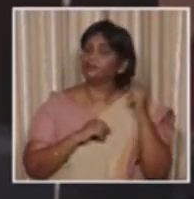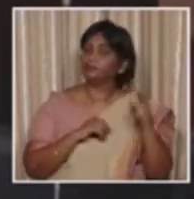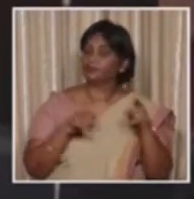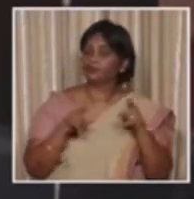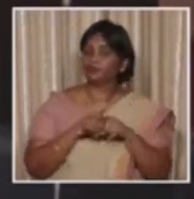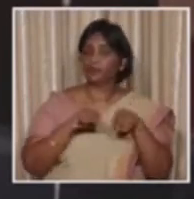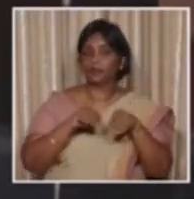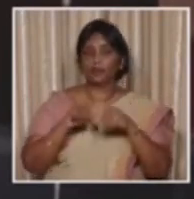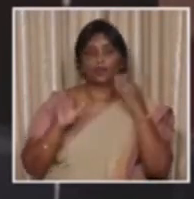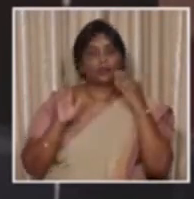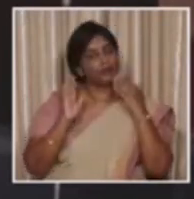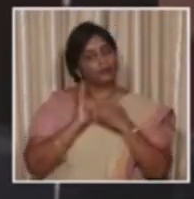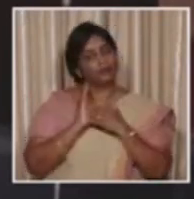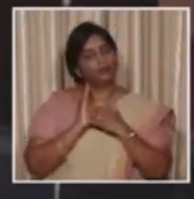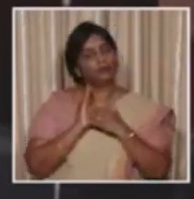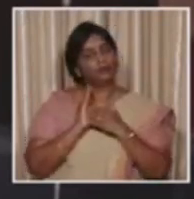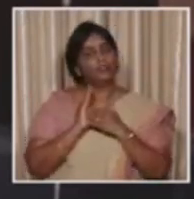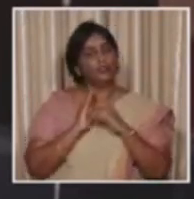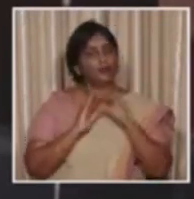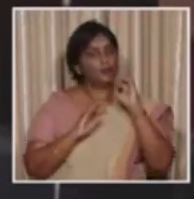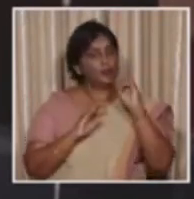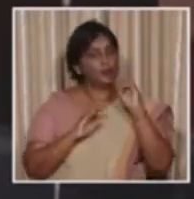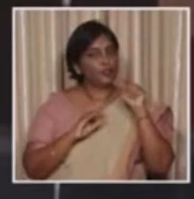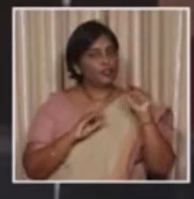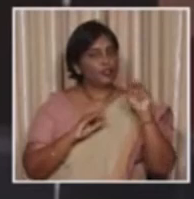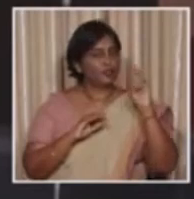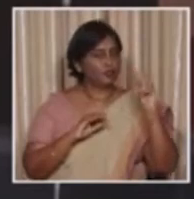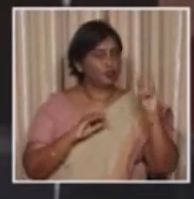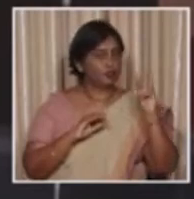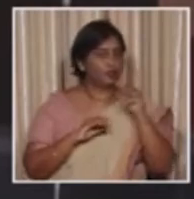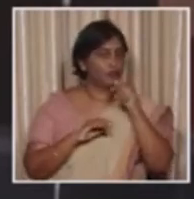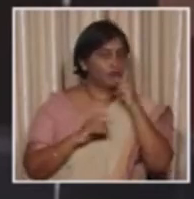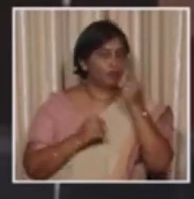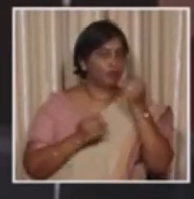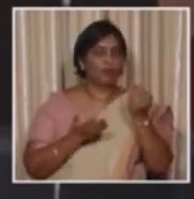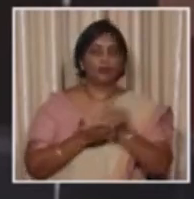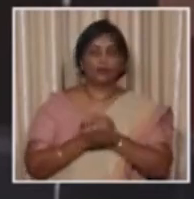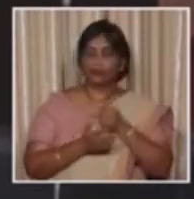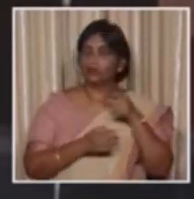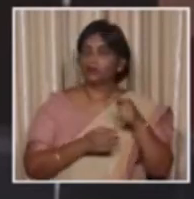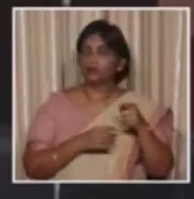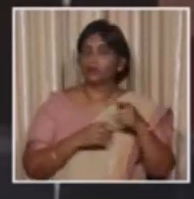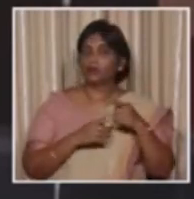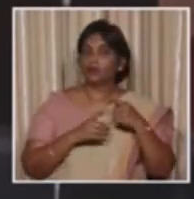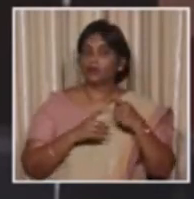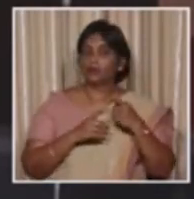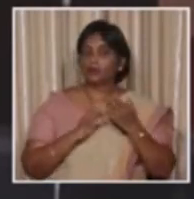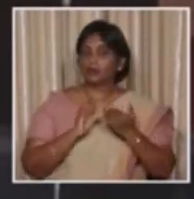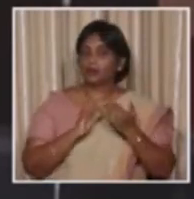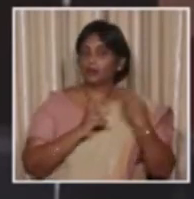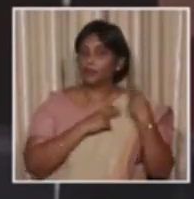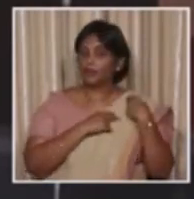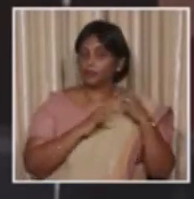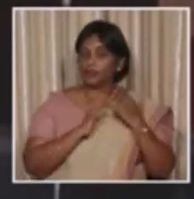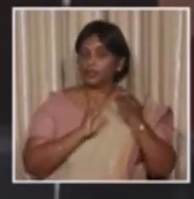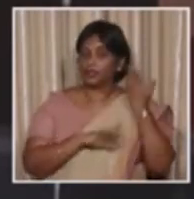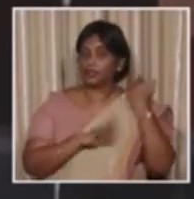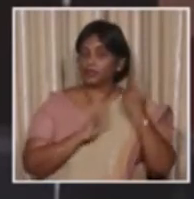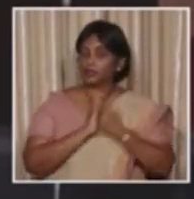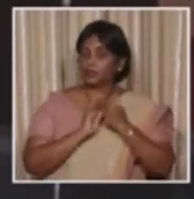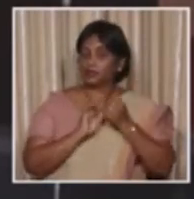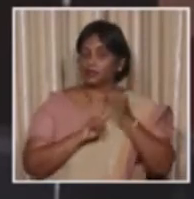முறை 0.3% பணம் ஒதுக்கிடப்பட்டிருக்கின்றது. அந்த வகையிலே ஜனாதிபதி அவர்கள் நேற்று பெருந்தோட்ட